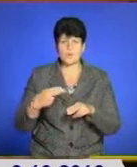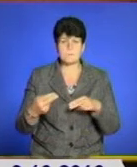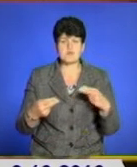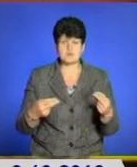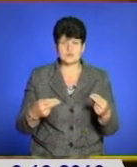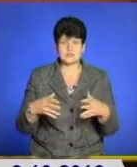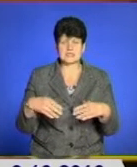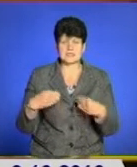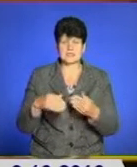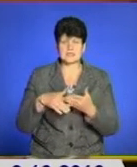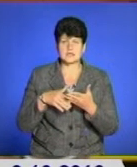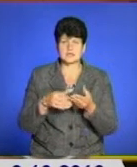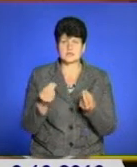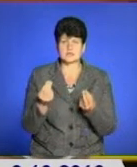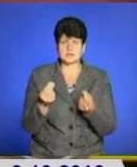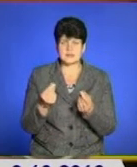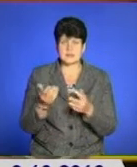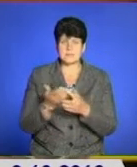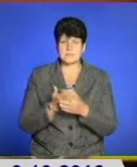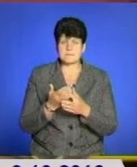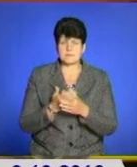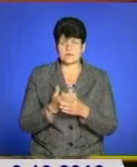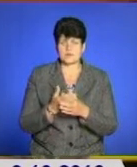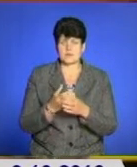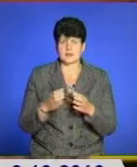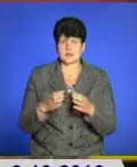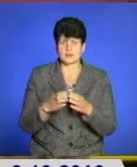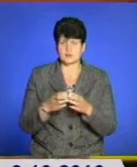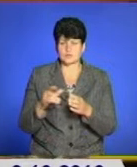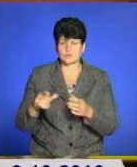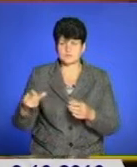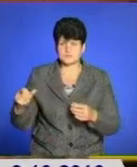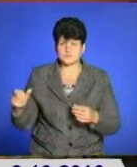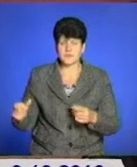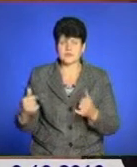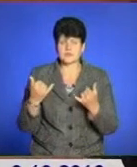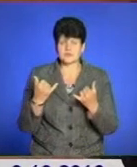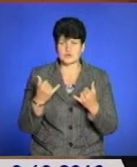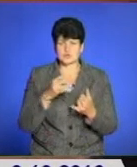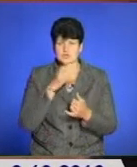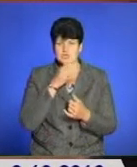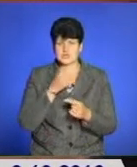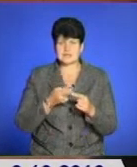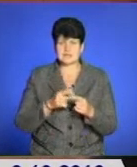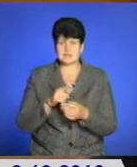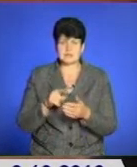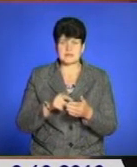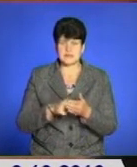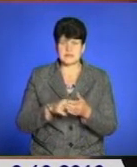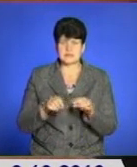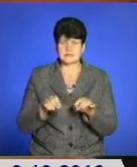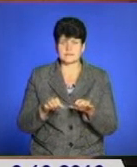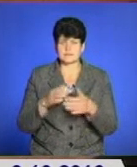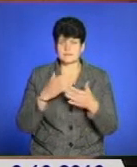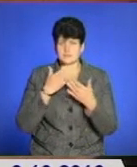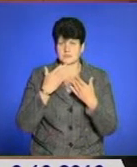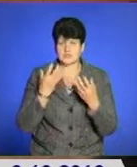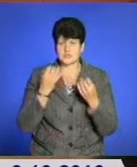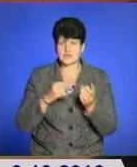давала субвенцію на пільгові категорії перевезень. На даний період часу десь ті питання ще поки що не врегульовані. Я ще